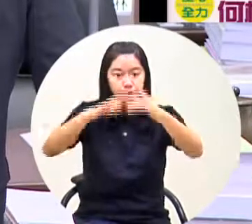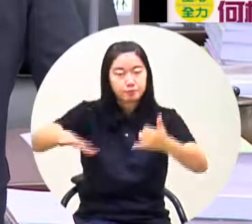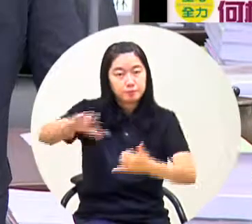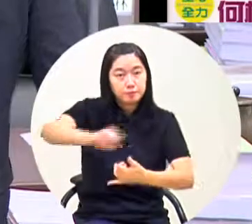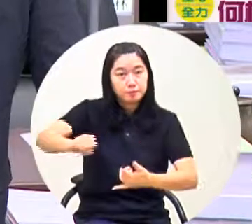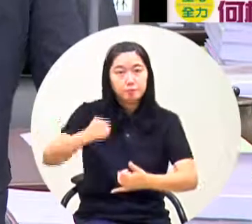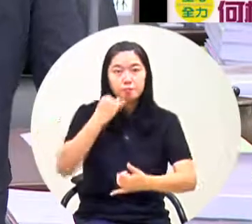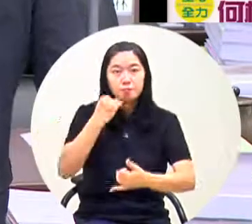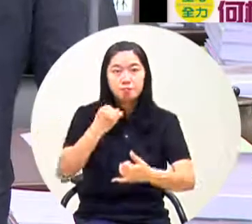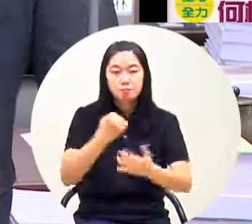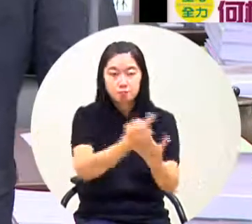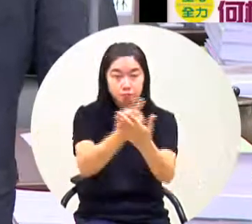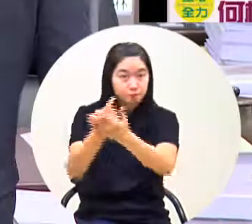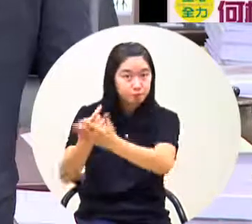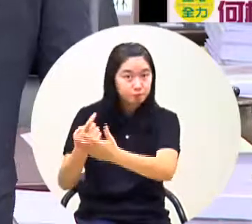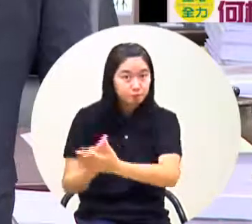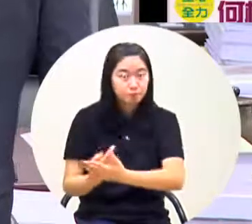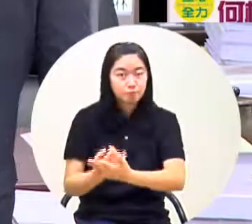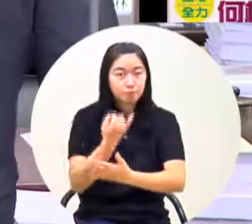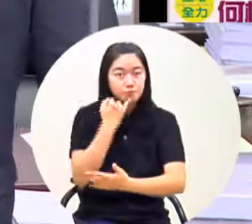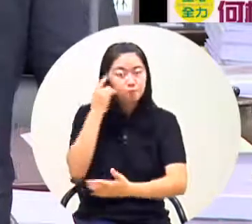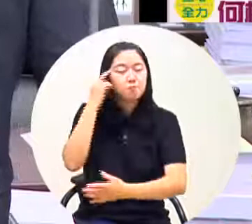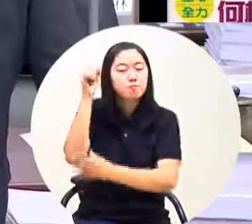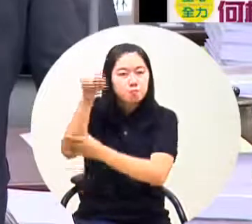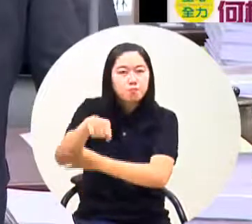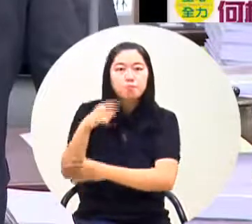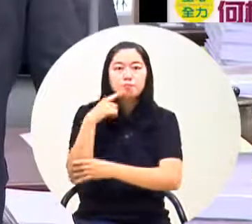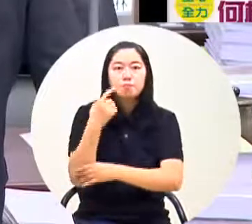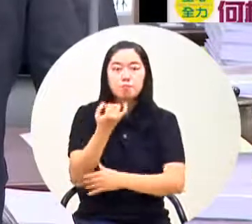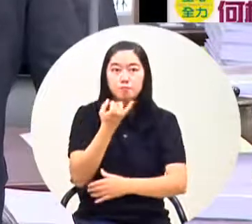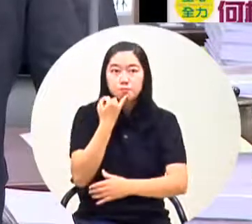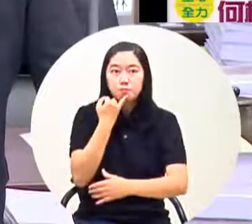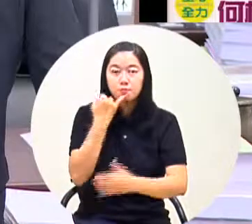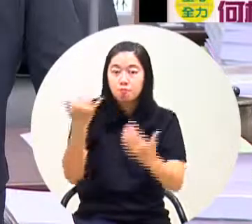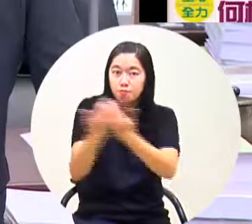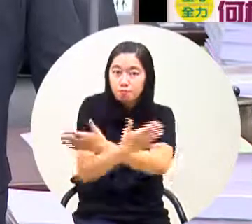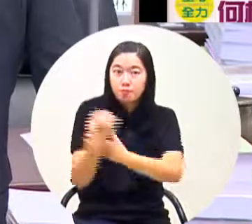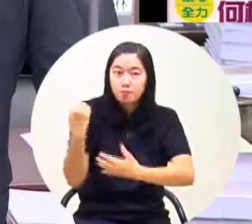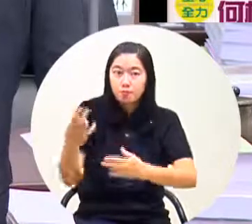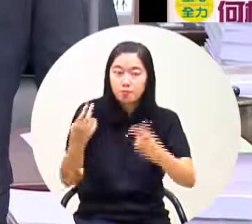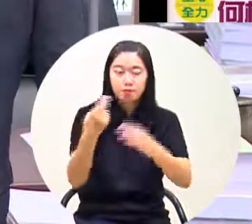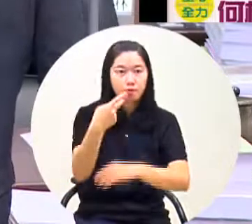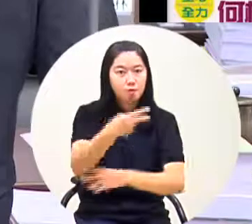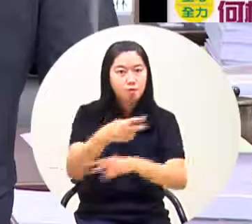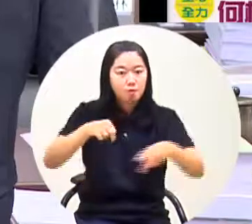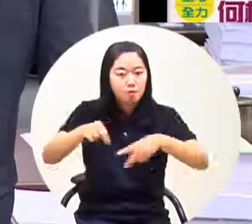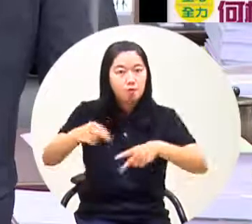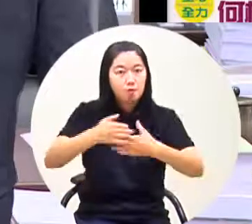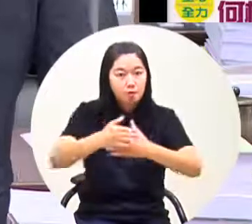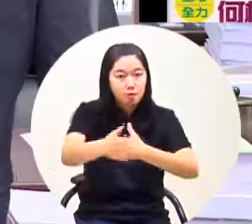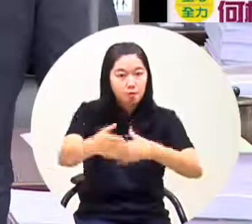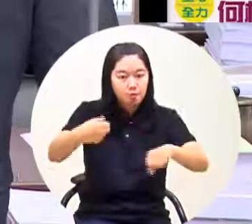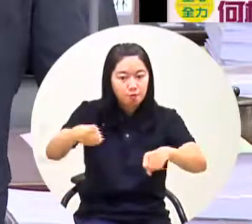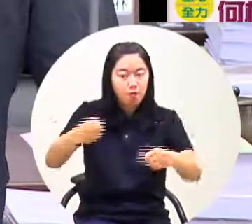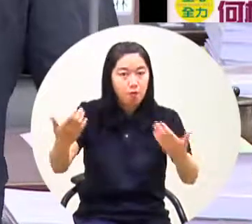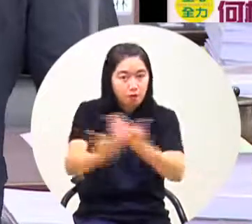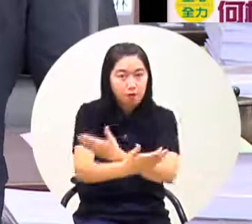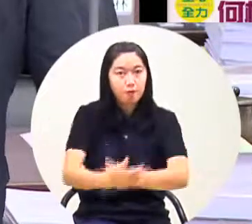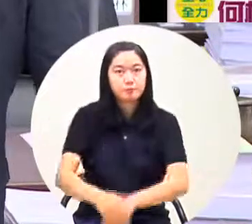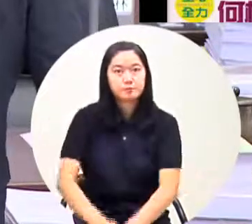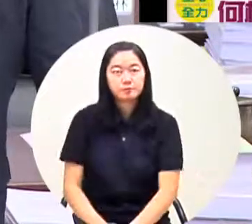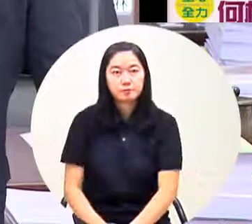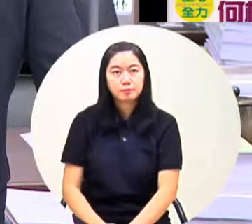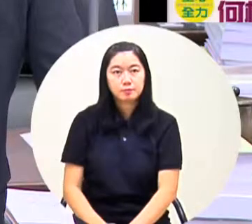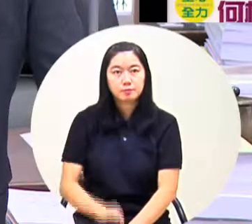市民愿意，有更高的诱因来汰换二行程机车，然后加速我们